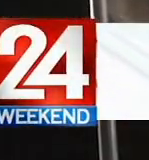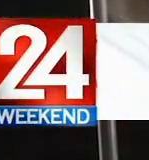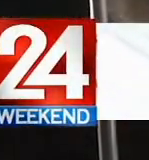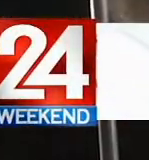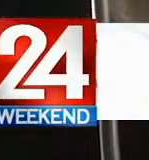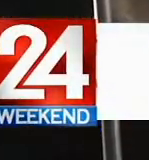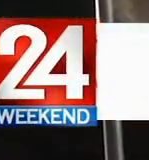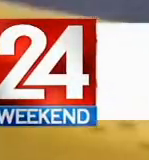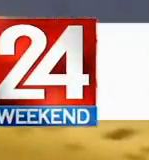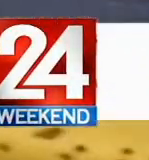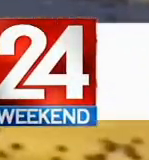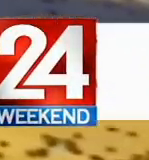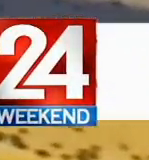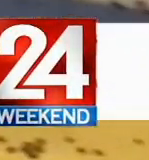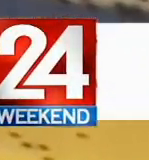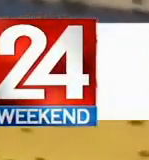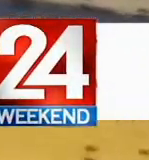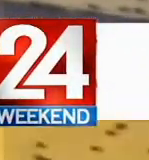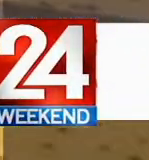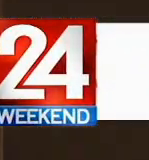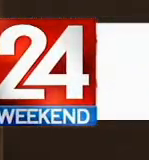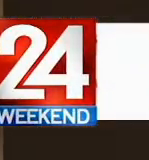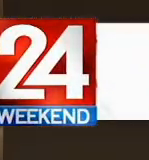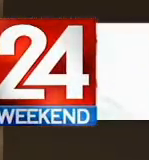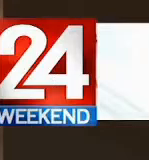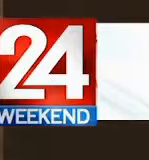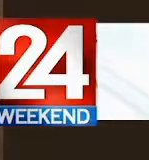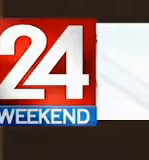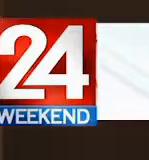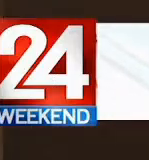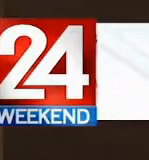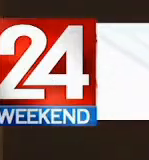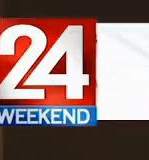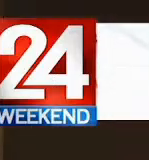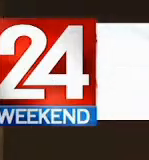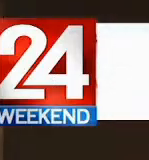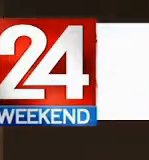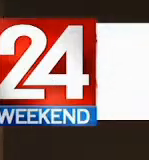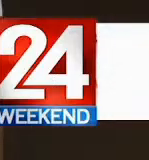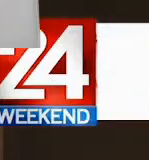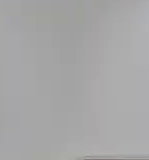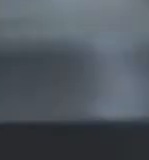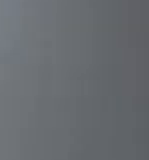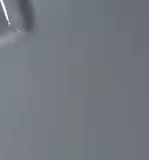Sangkatutak na insekto sa Cabanatuan City, naging ugat ng aksidente?